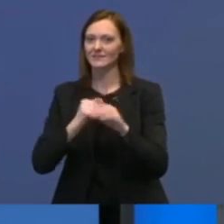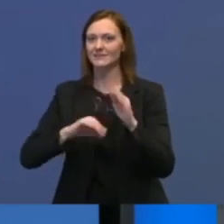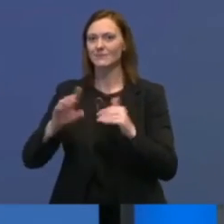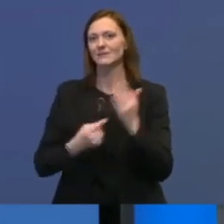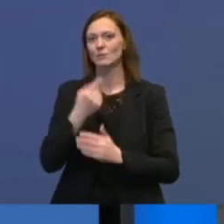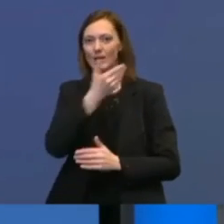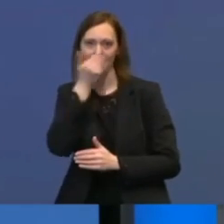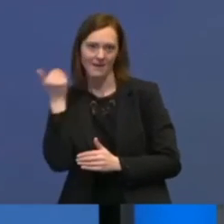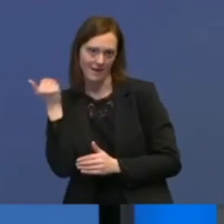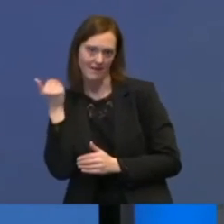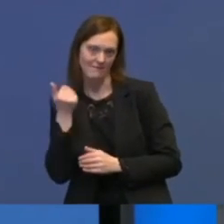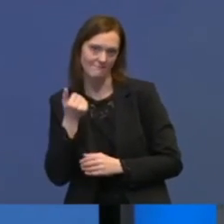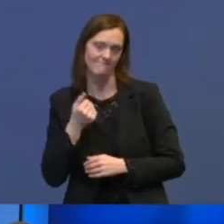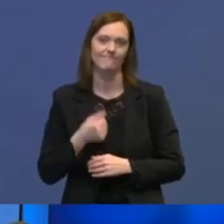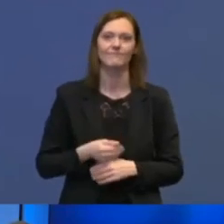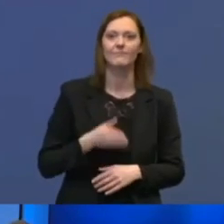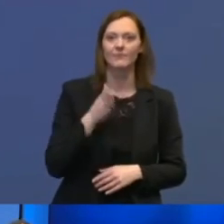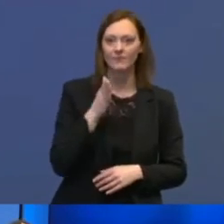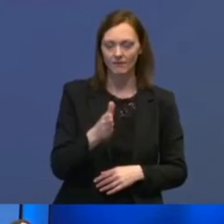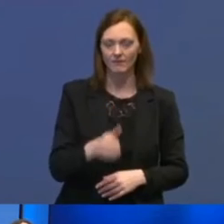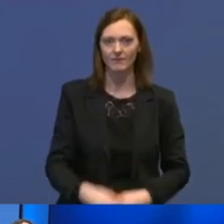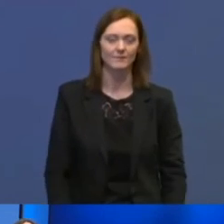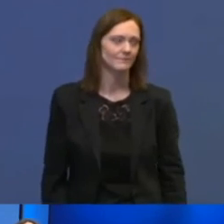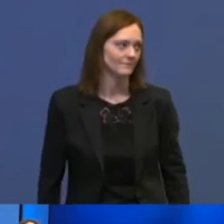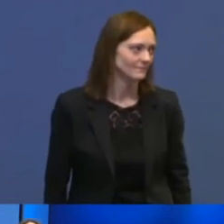lafudu ya wixi kar dasha chirrada mahat senidin.